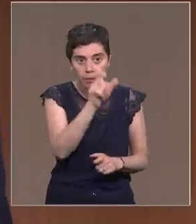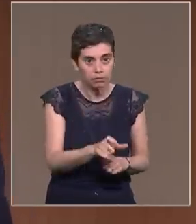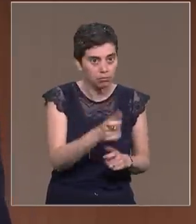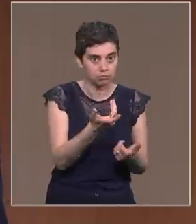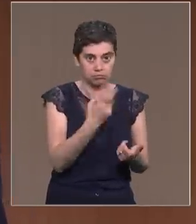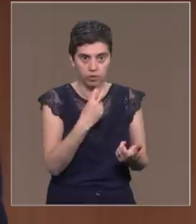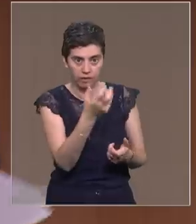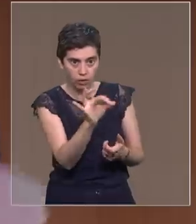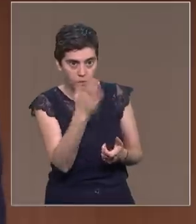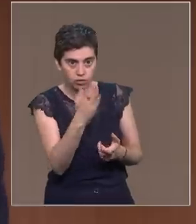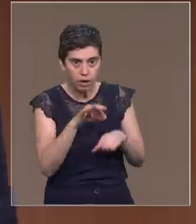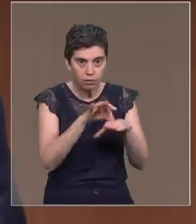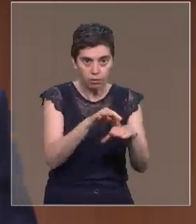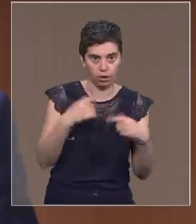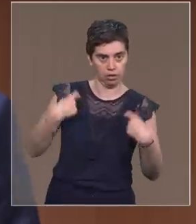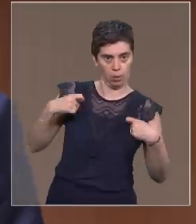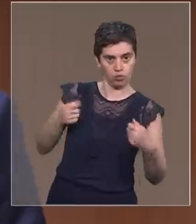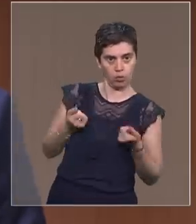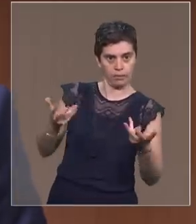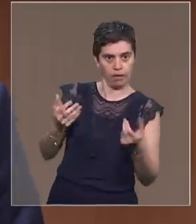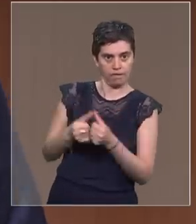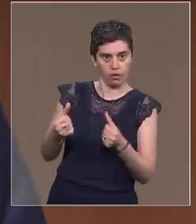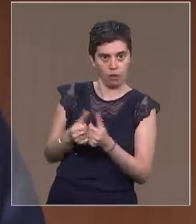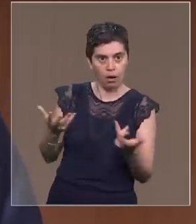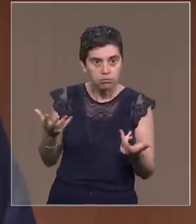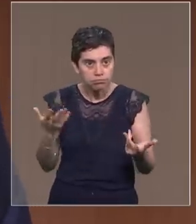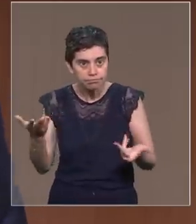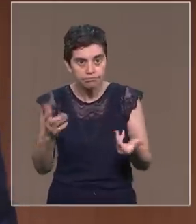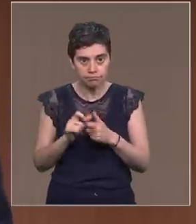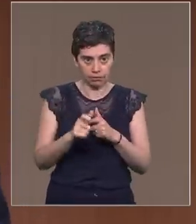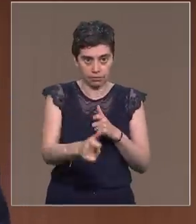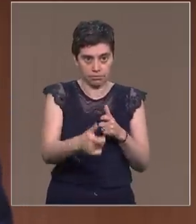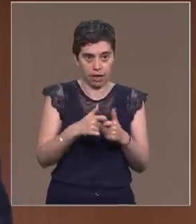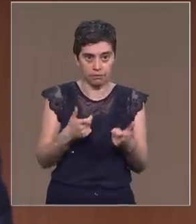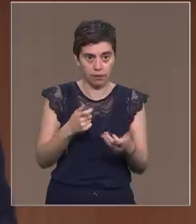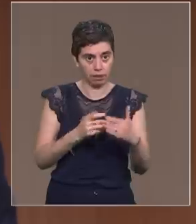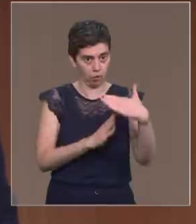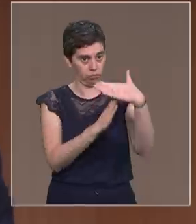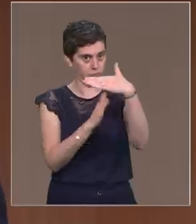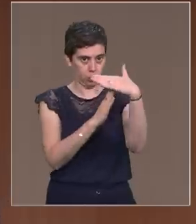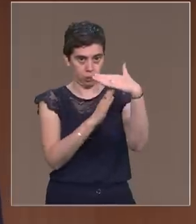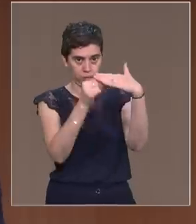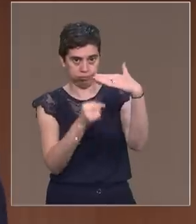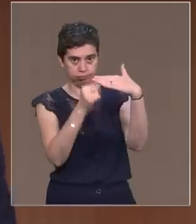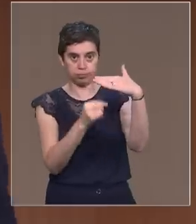accompagnés, de savoir ce qu'ils ont à dépenser et surtout de savoir quels effets ça aura sur leur compte en banque. Et oui, nous travaillons avec Bruno Le Maire